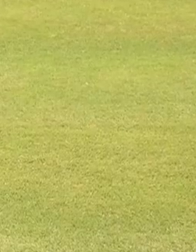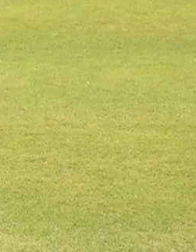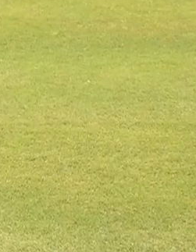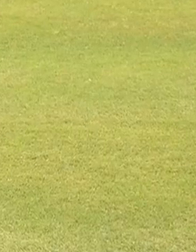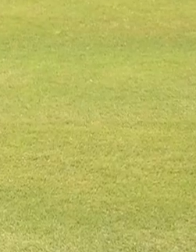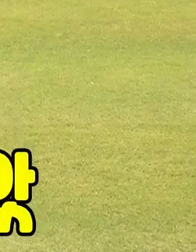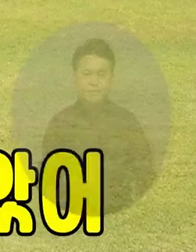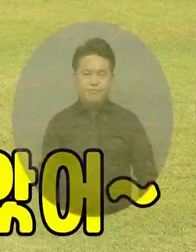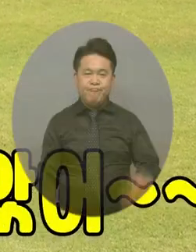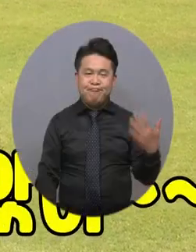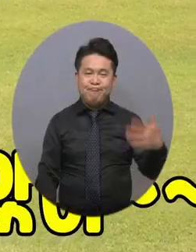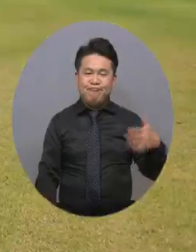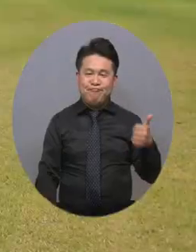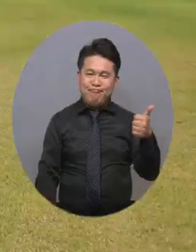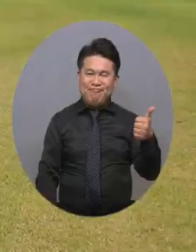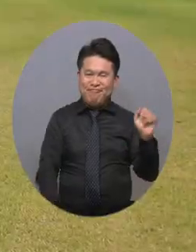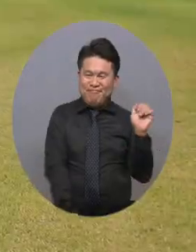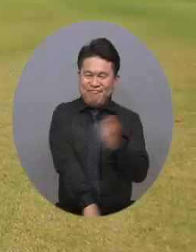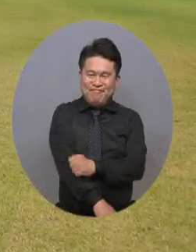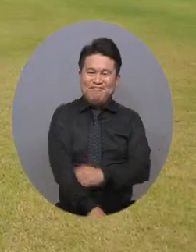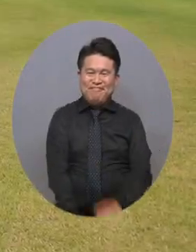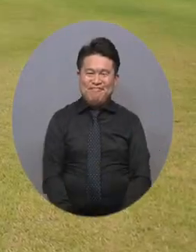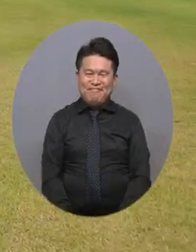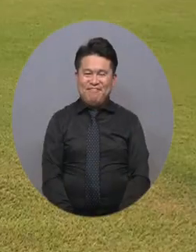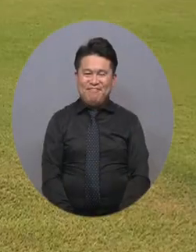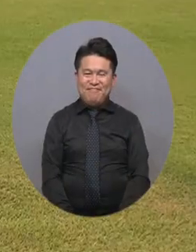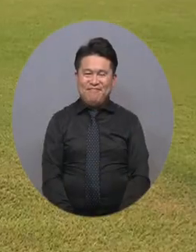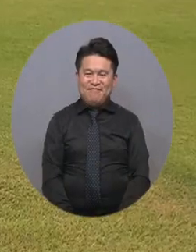그러니까. 아 굿샷! 잘 맞은 것 같은데?